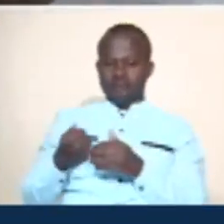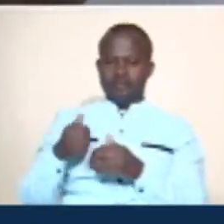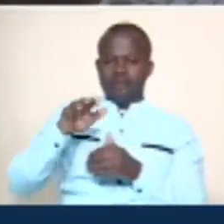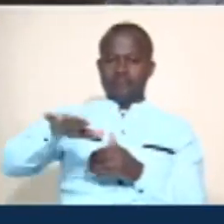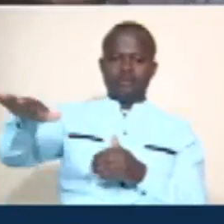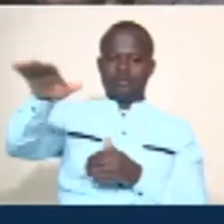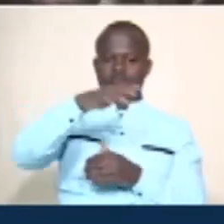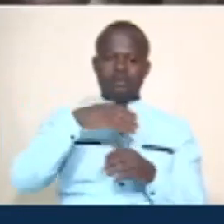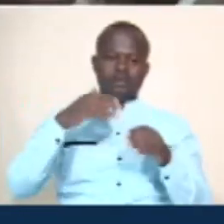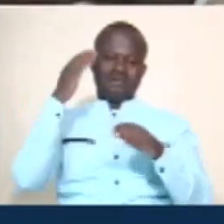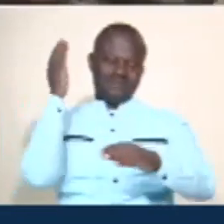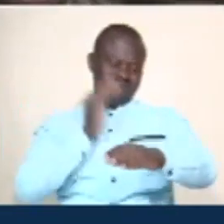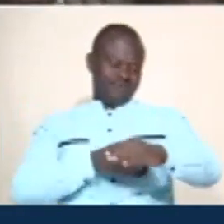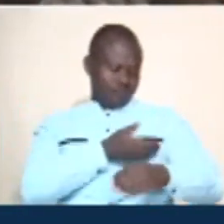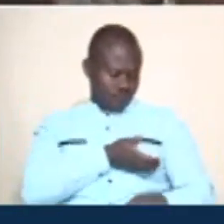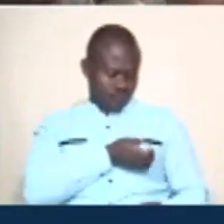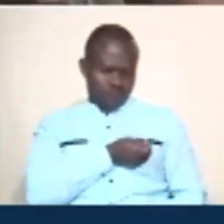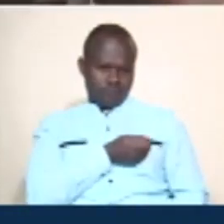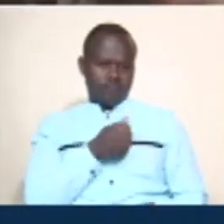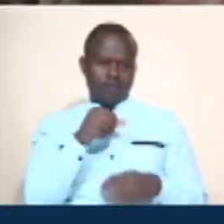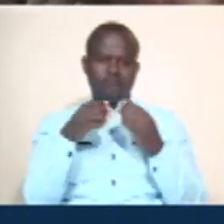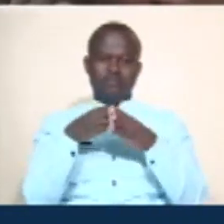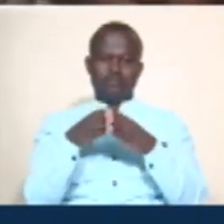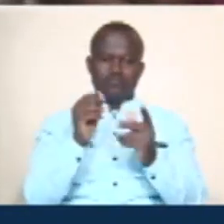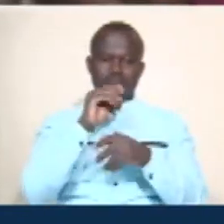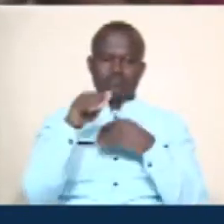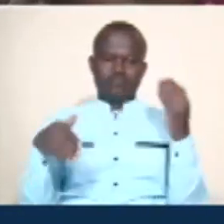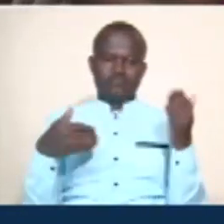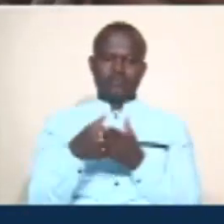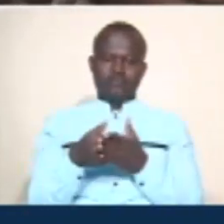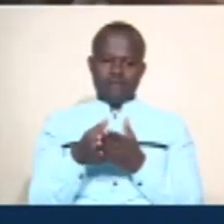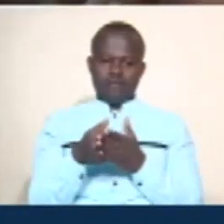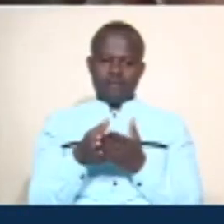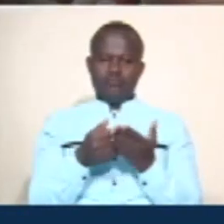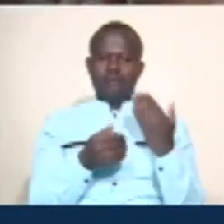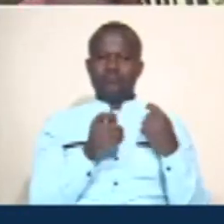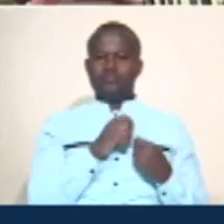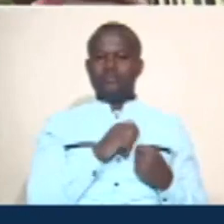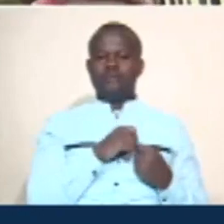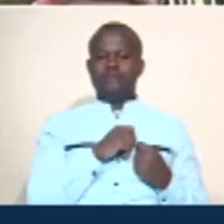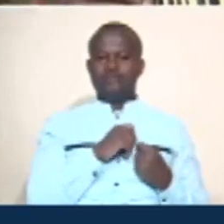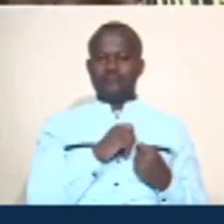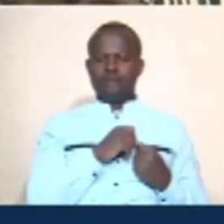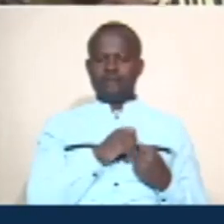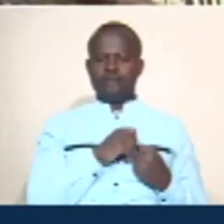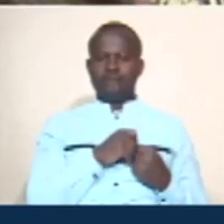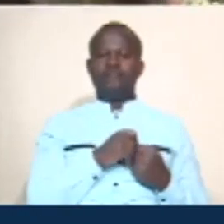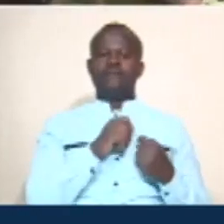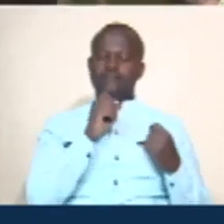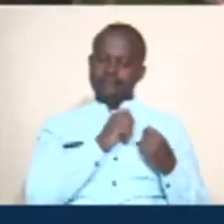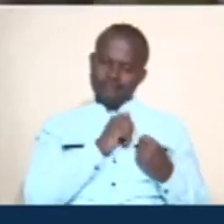bari gucibwa amabere, abandi bagasambanywa na buri wese. Biteye agahinda,